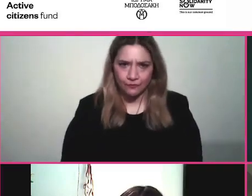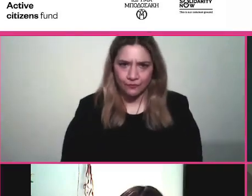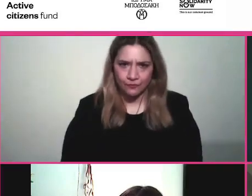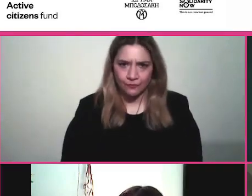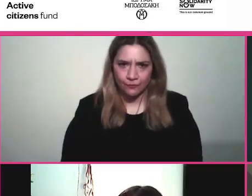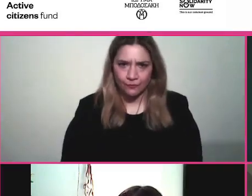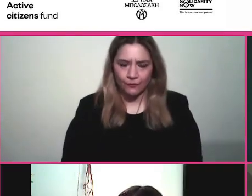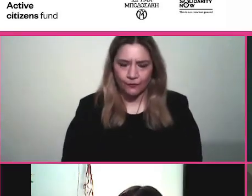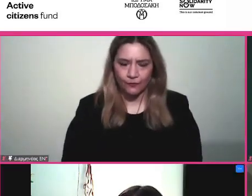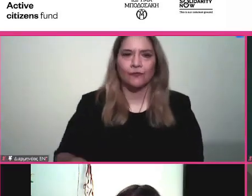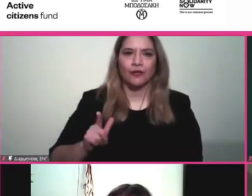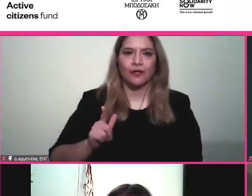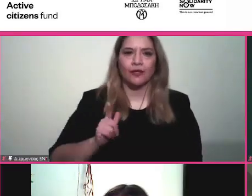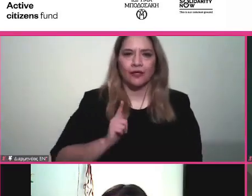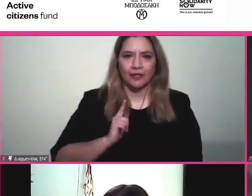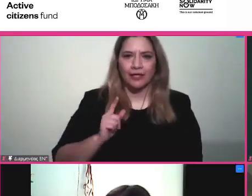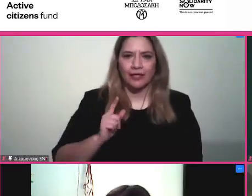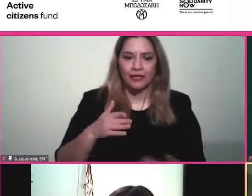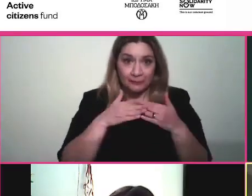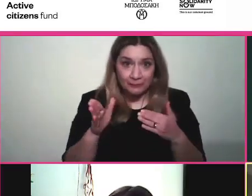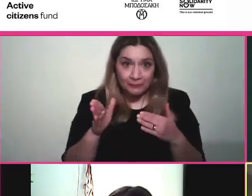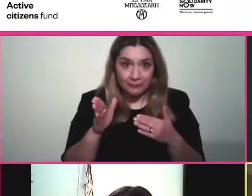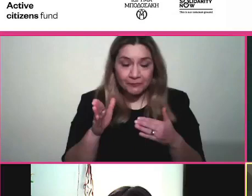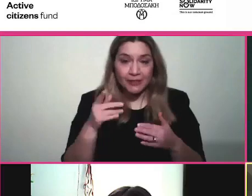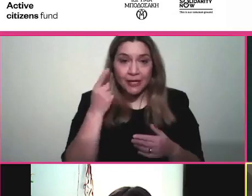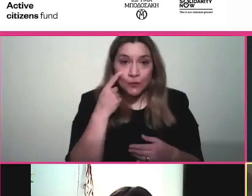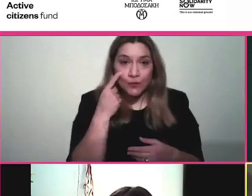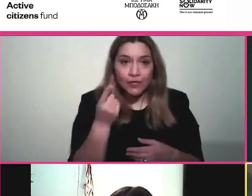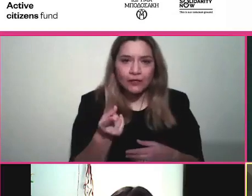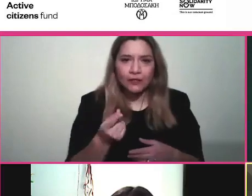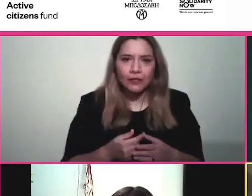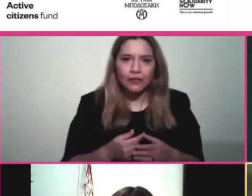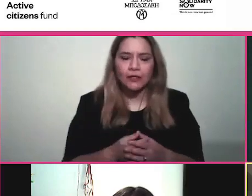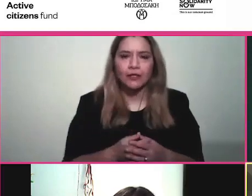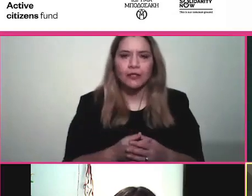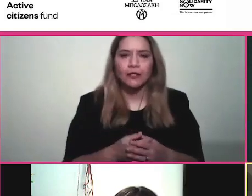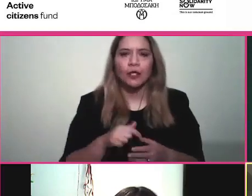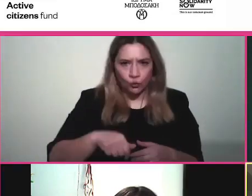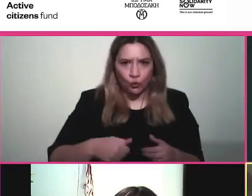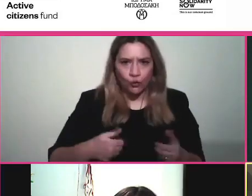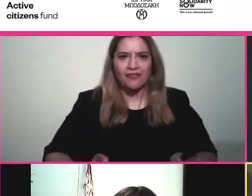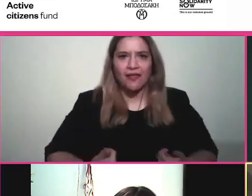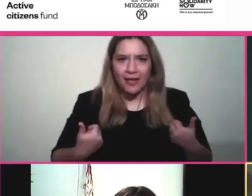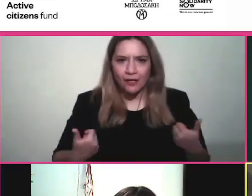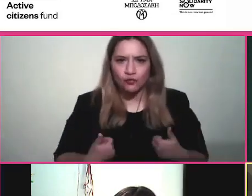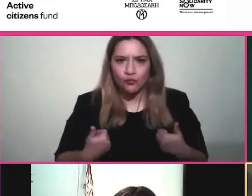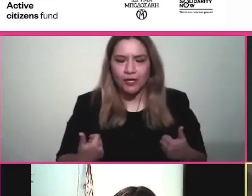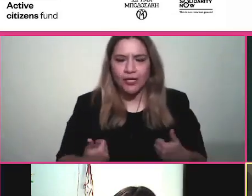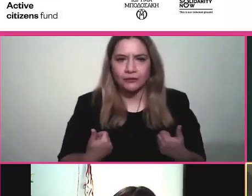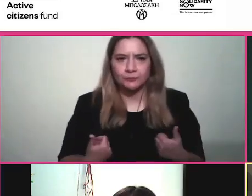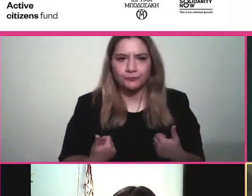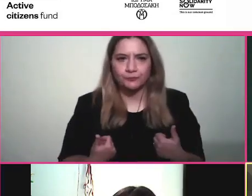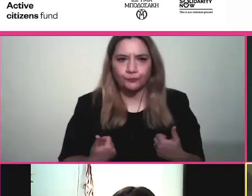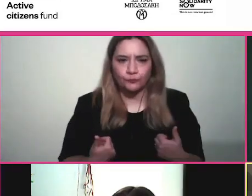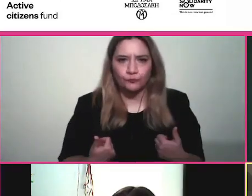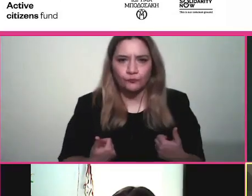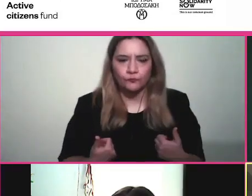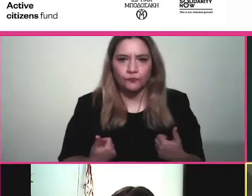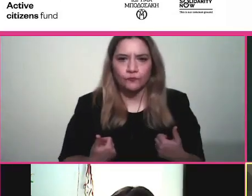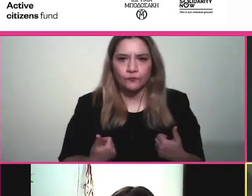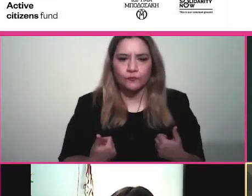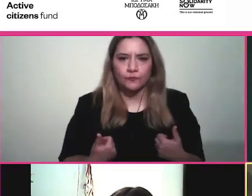Άνοιξε να δούμε. Θα βάλω να παίξουμε ουσιαστικά κάποια από